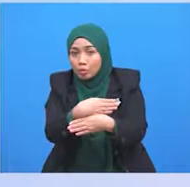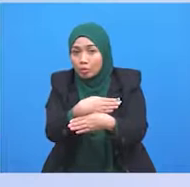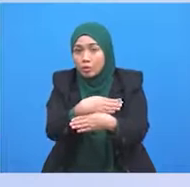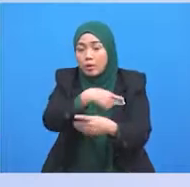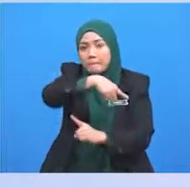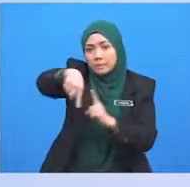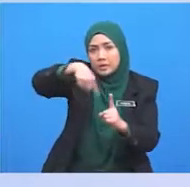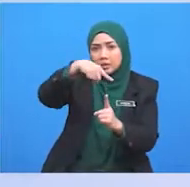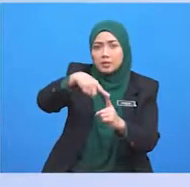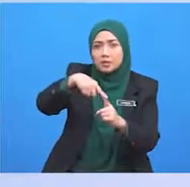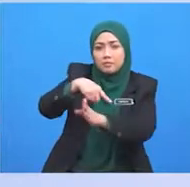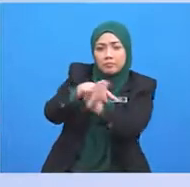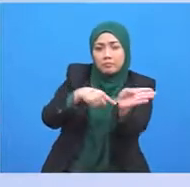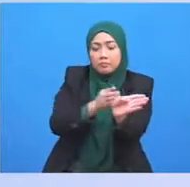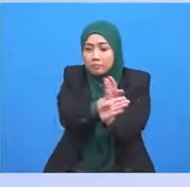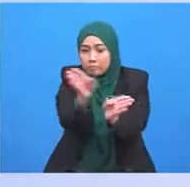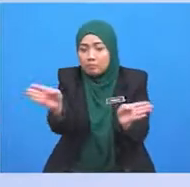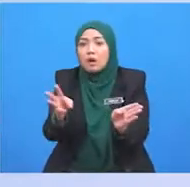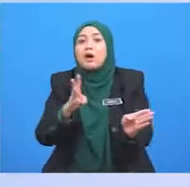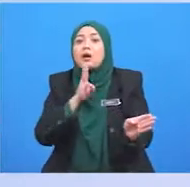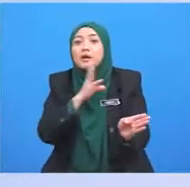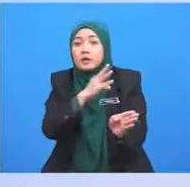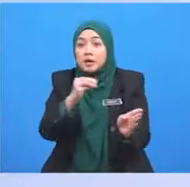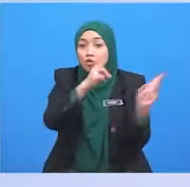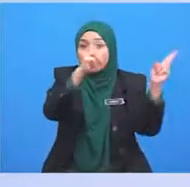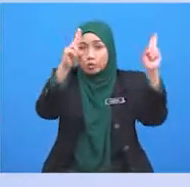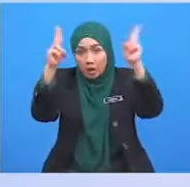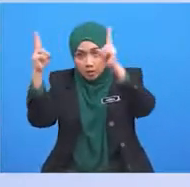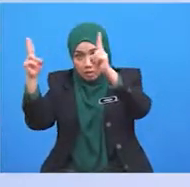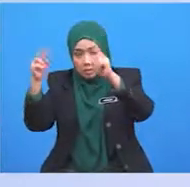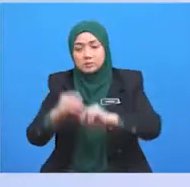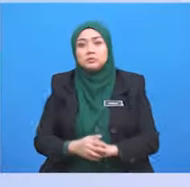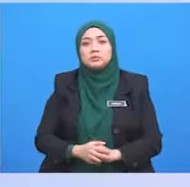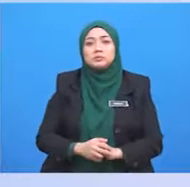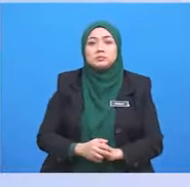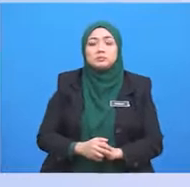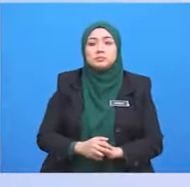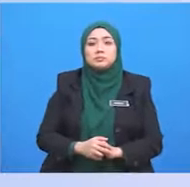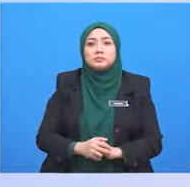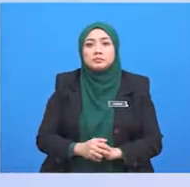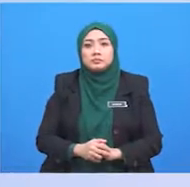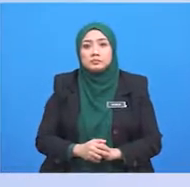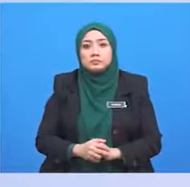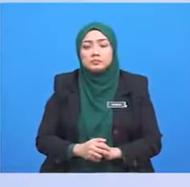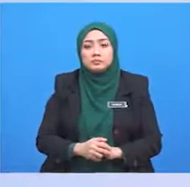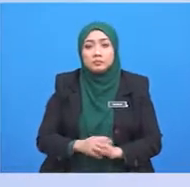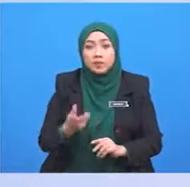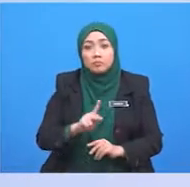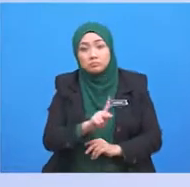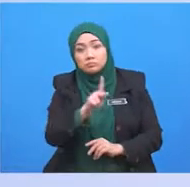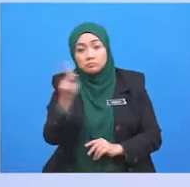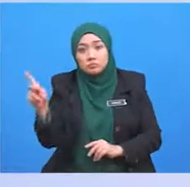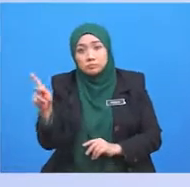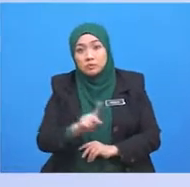udara. Angin yang melintasi di hemisfera utara akan terbias ke kanan, manakala angin yang melintasi